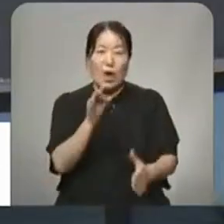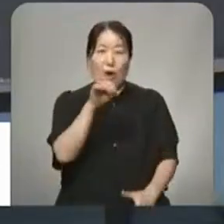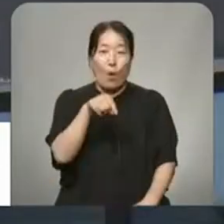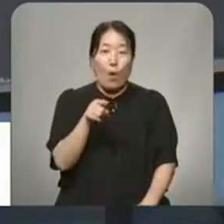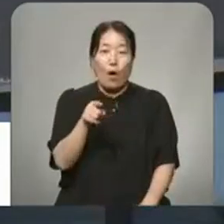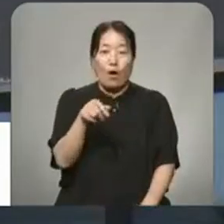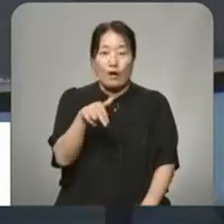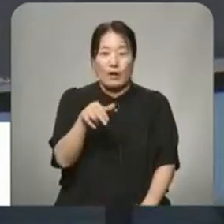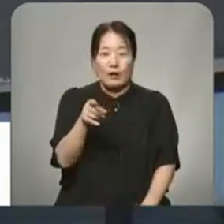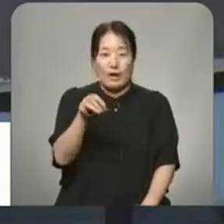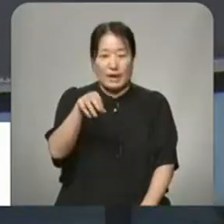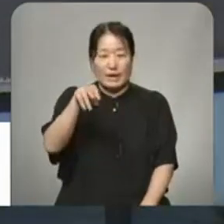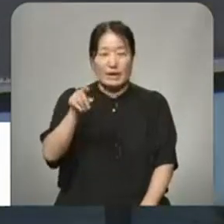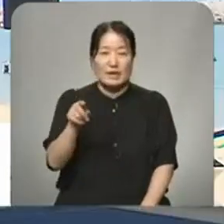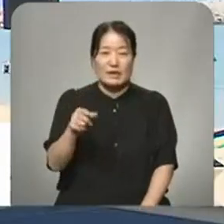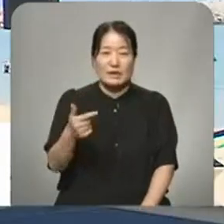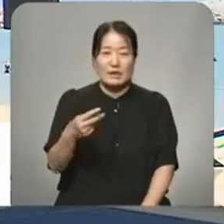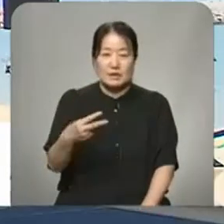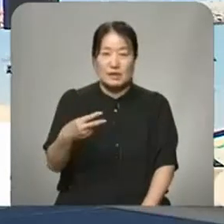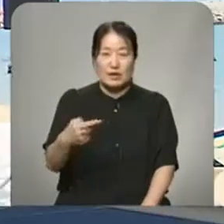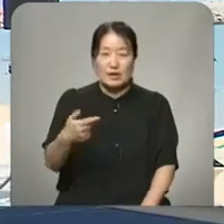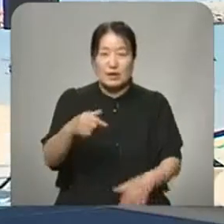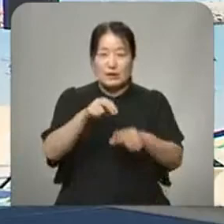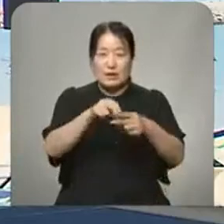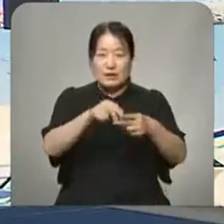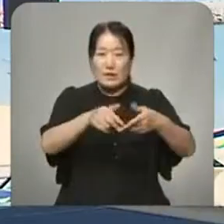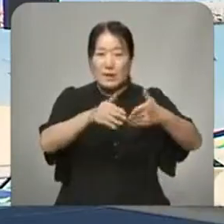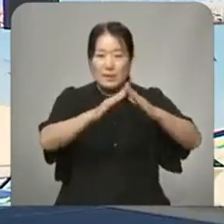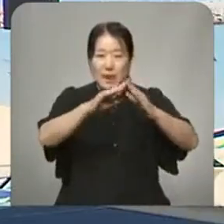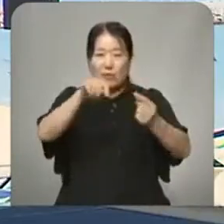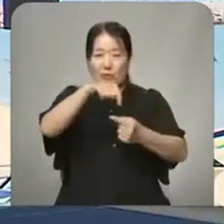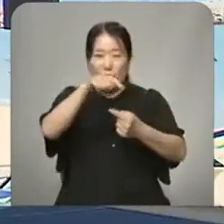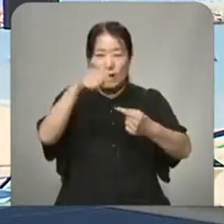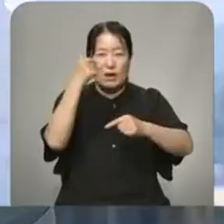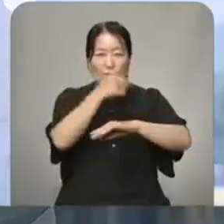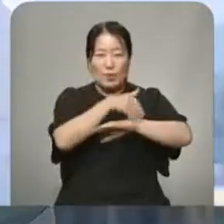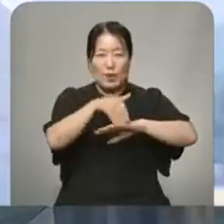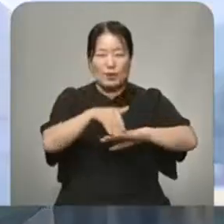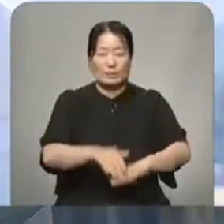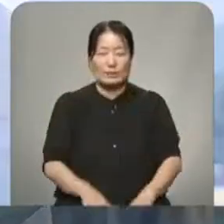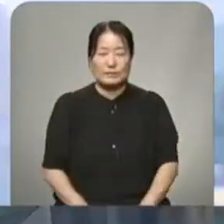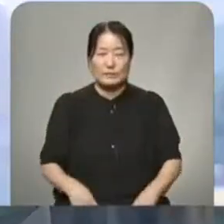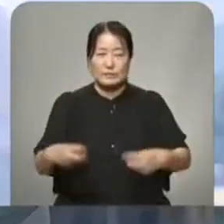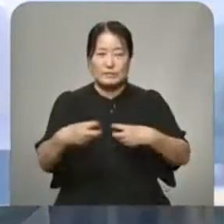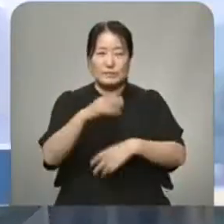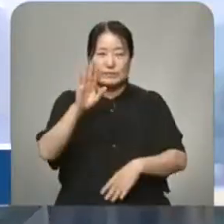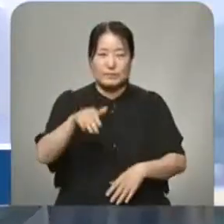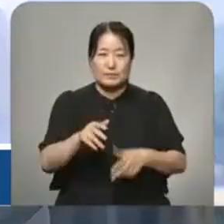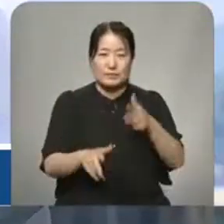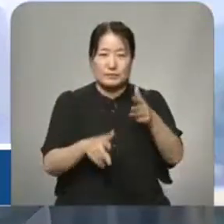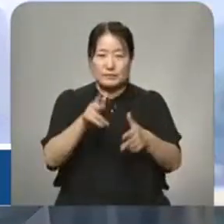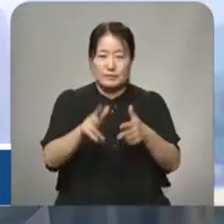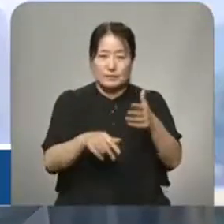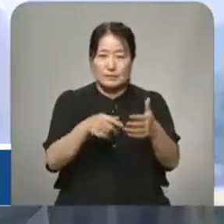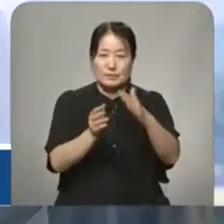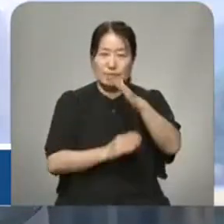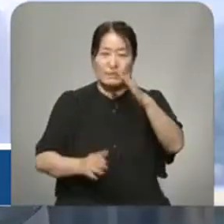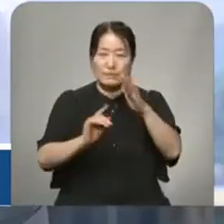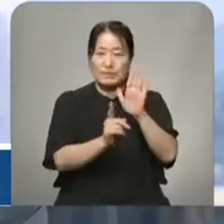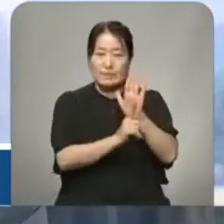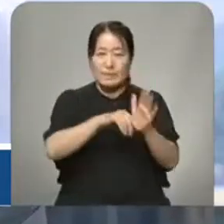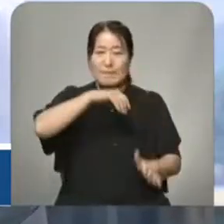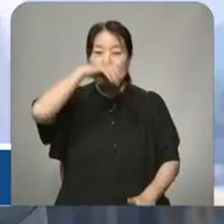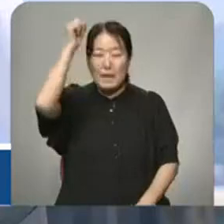센터도 마련돼 다음 달부터 시범 운영에 들어갑니다. 양양군이 국토교통부 공모사업에 선정되면서 양양역을 중심으로